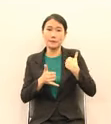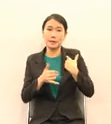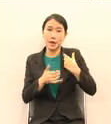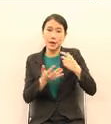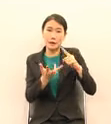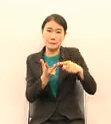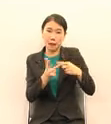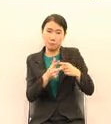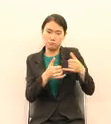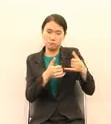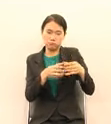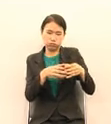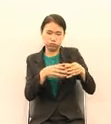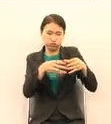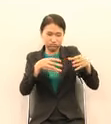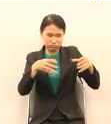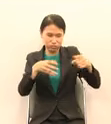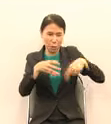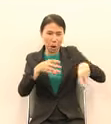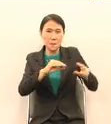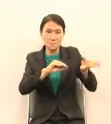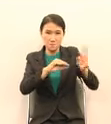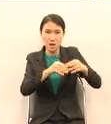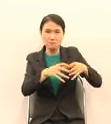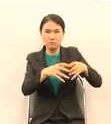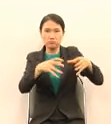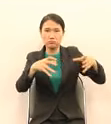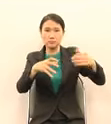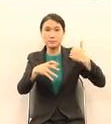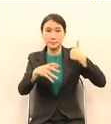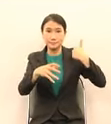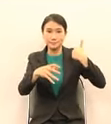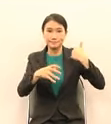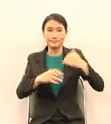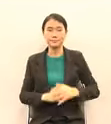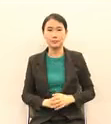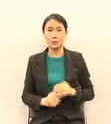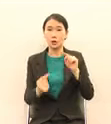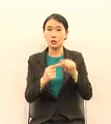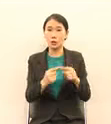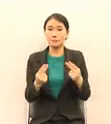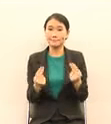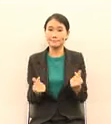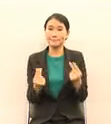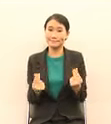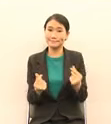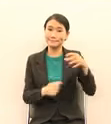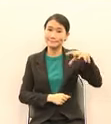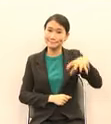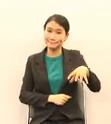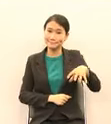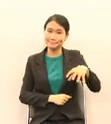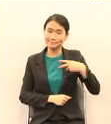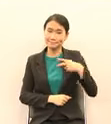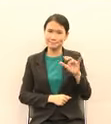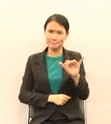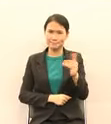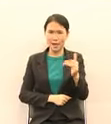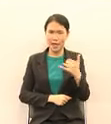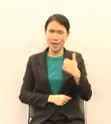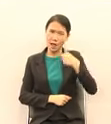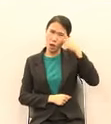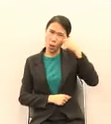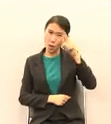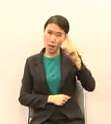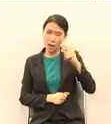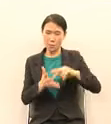นะครับประเด็นของบันเทิงสลับกันนะครับบางวัน